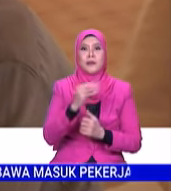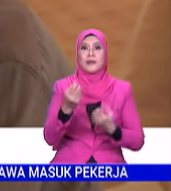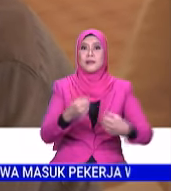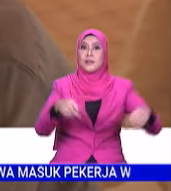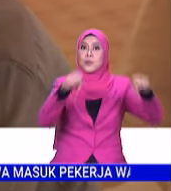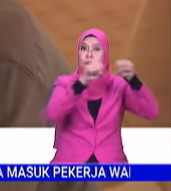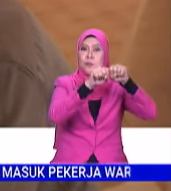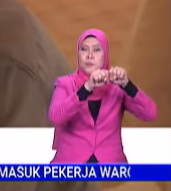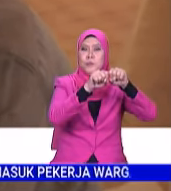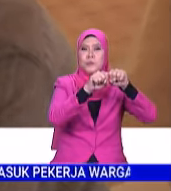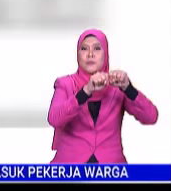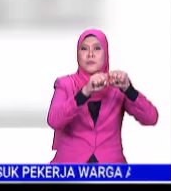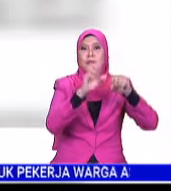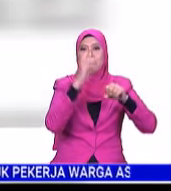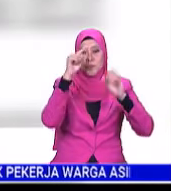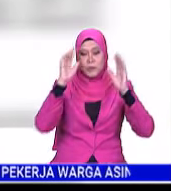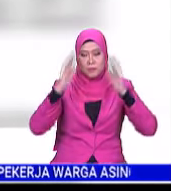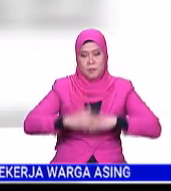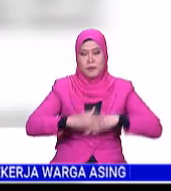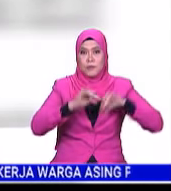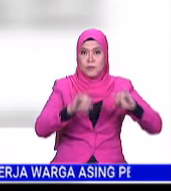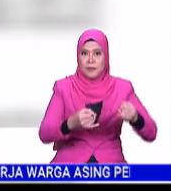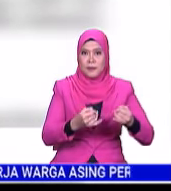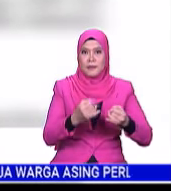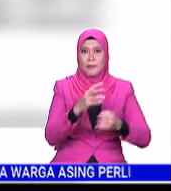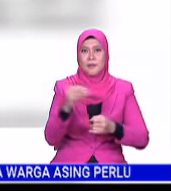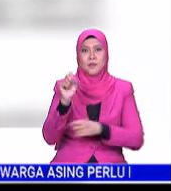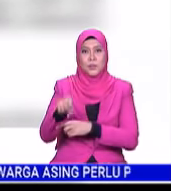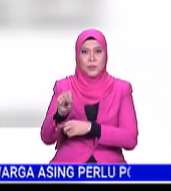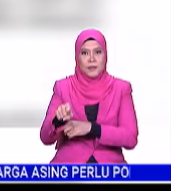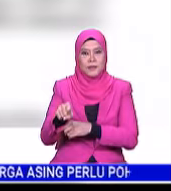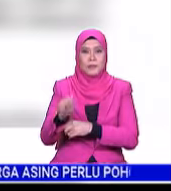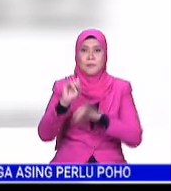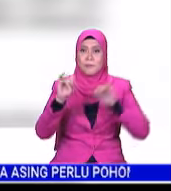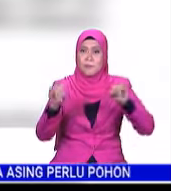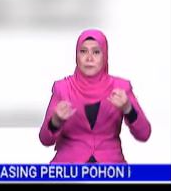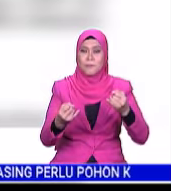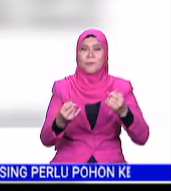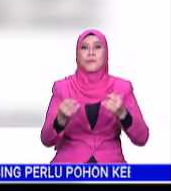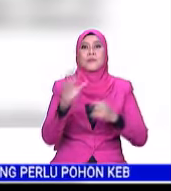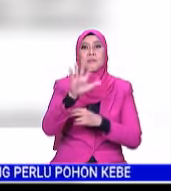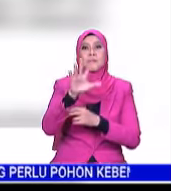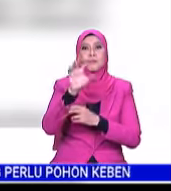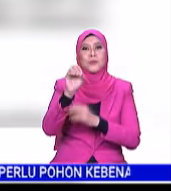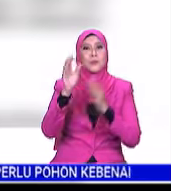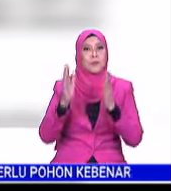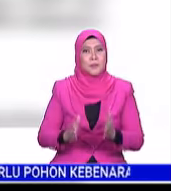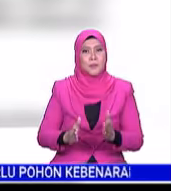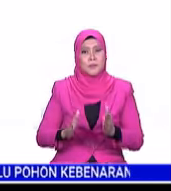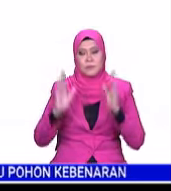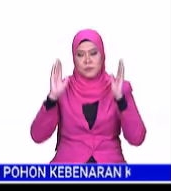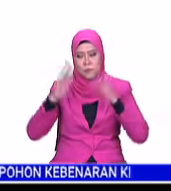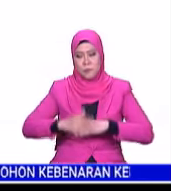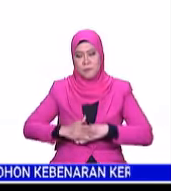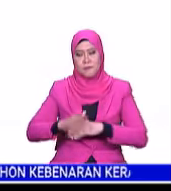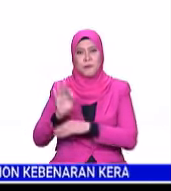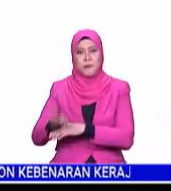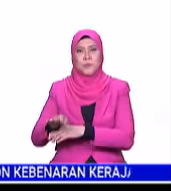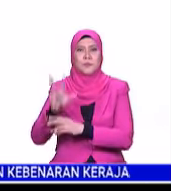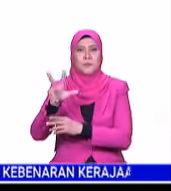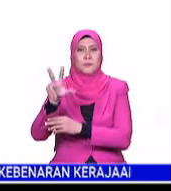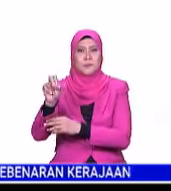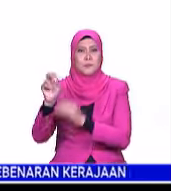Jumaat, jemaah bagi solat Jumaat dan solat sunat Aidil Adha pula dibenarkan sehingga 50 orang, sementara solat fardu 30